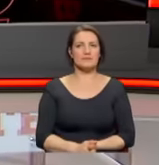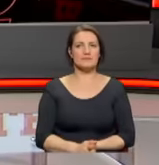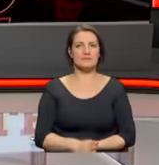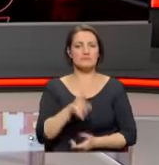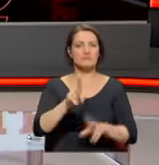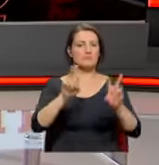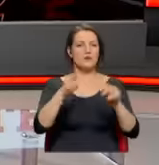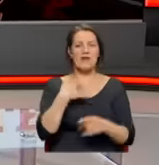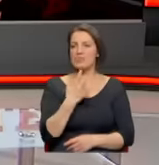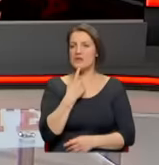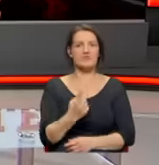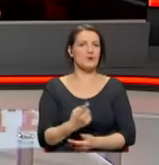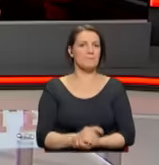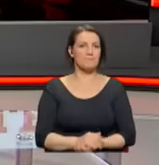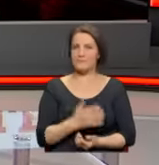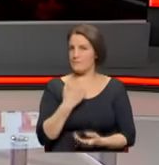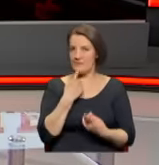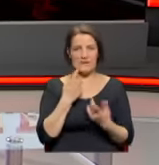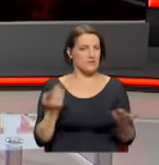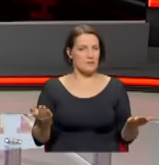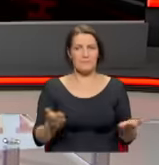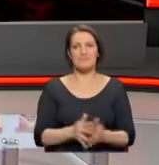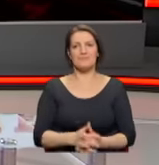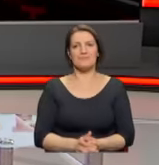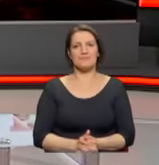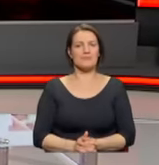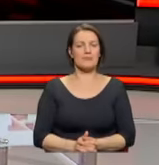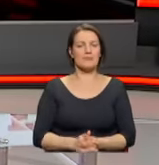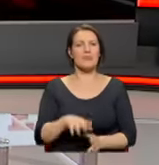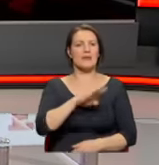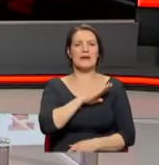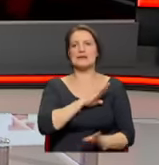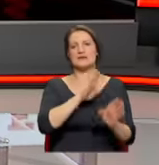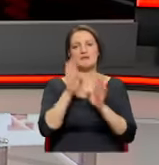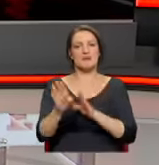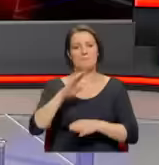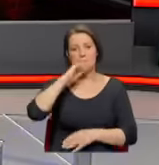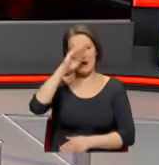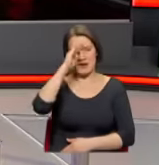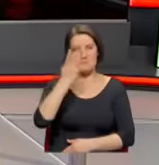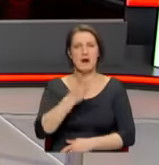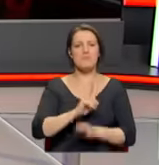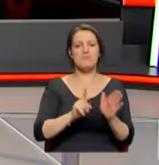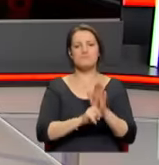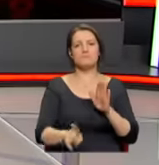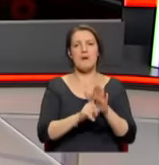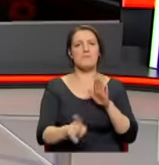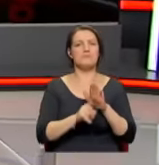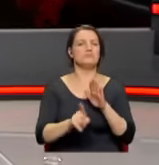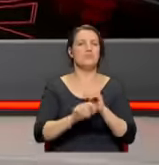Yani bu konuda ben ne diyeyim? Ne diyeyim daha? Gazze'ye gidelim. Bayrama bombalarla